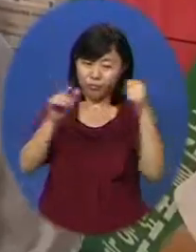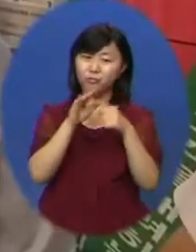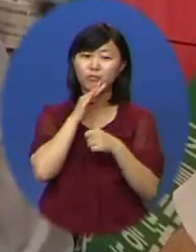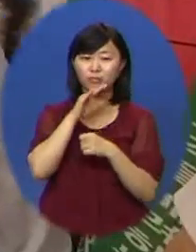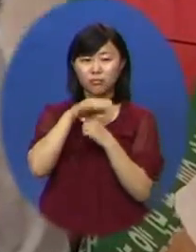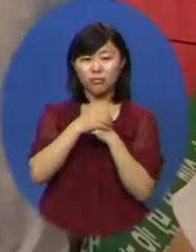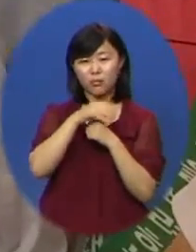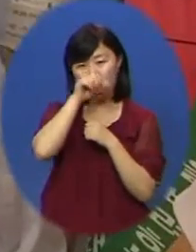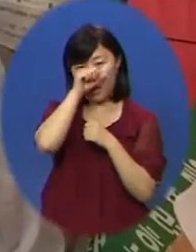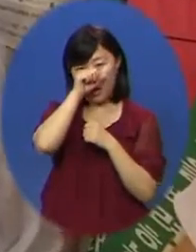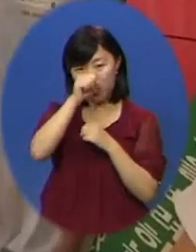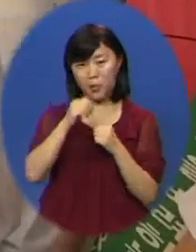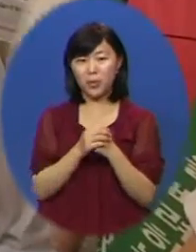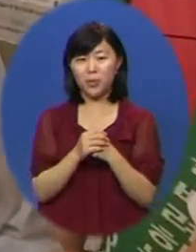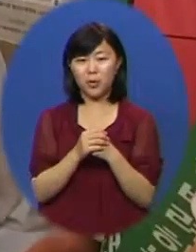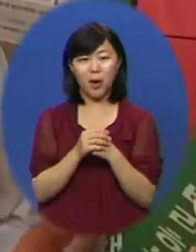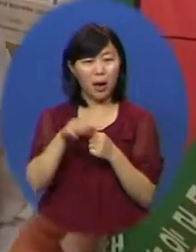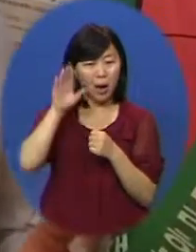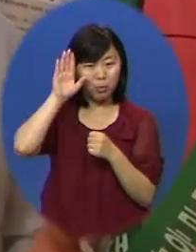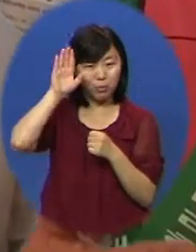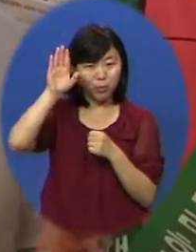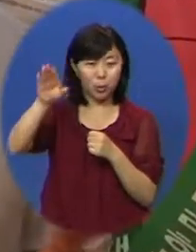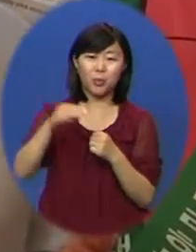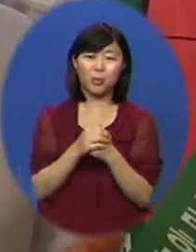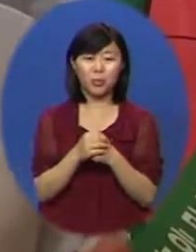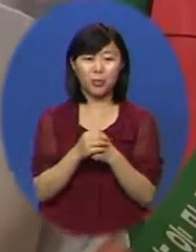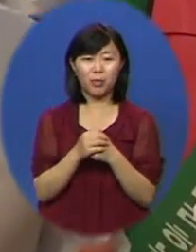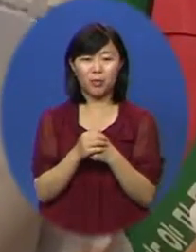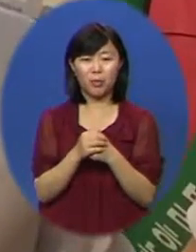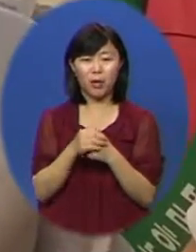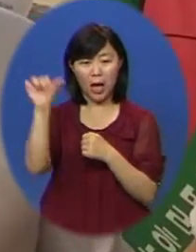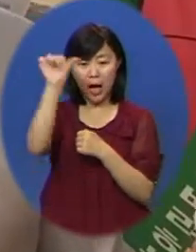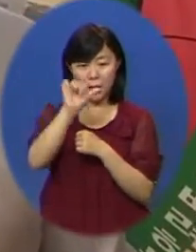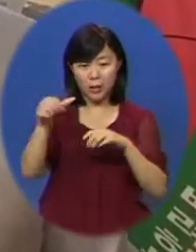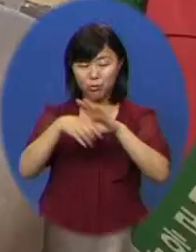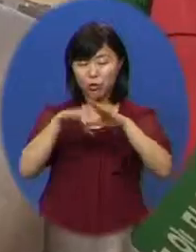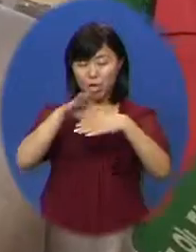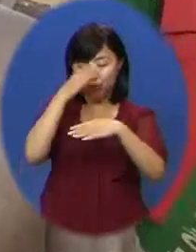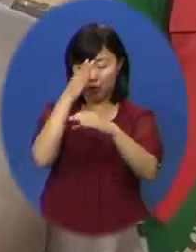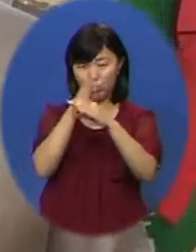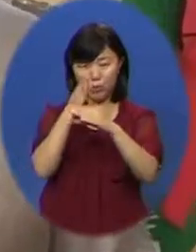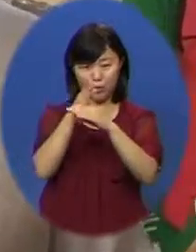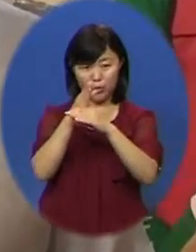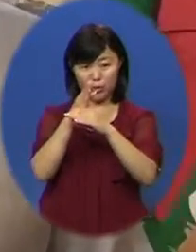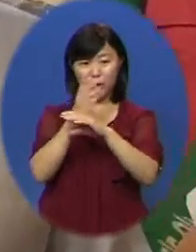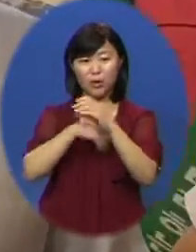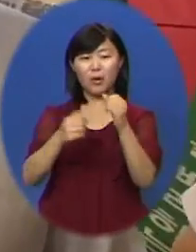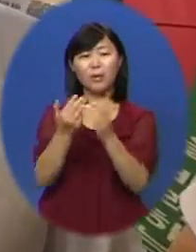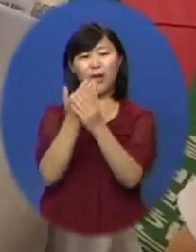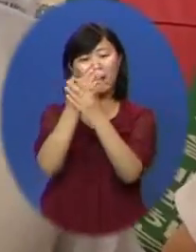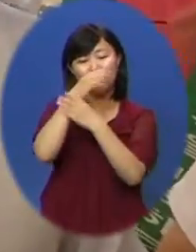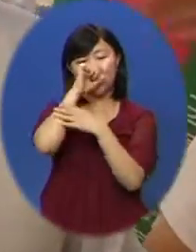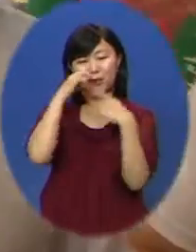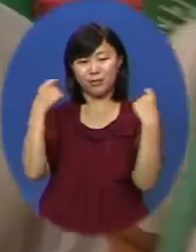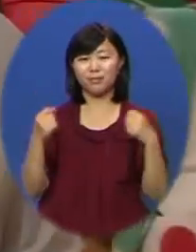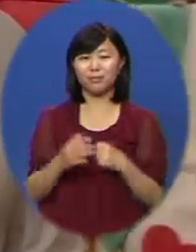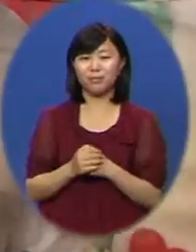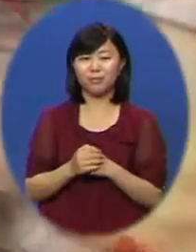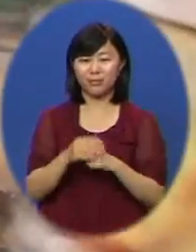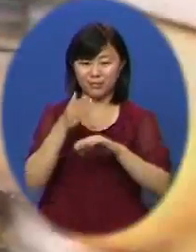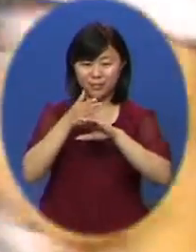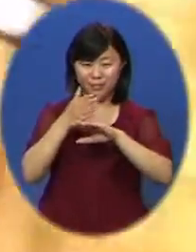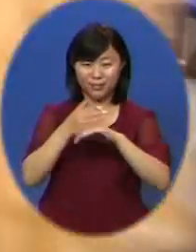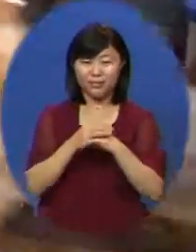아주 좋아하고 그래서 앞으로 아시아 문화 중심 도시 아이콘으로서 계속 키워갈 수 있을 것 같아요.